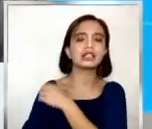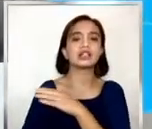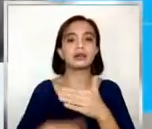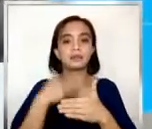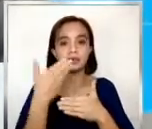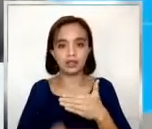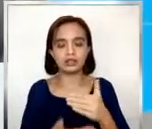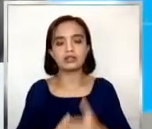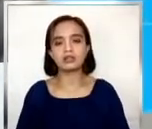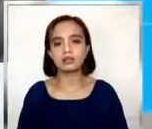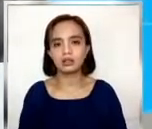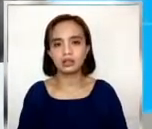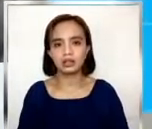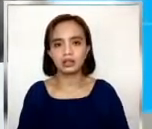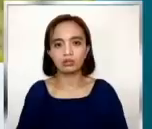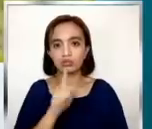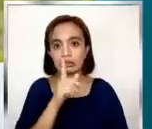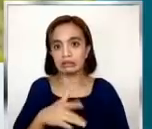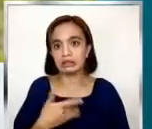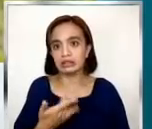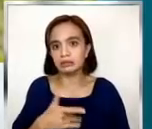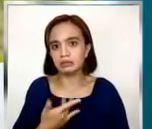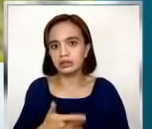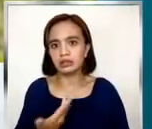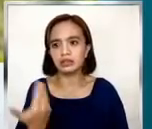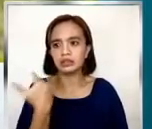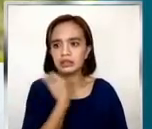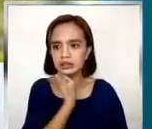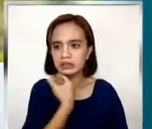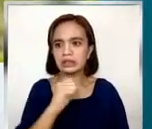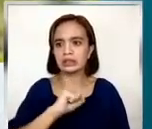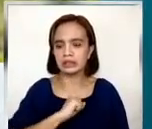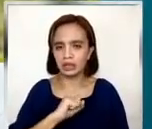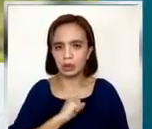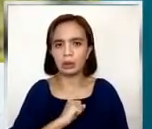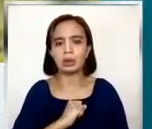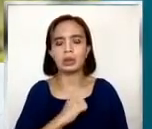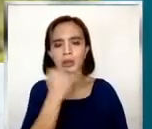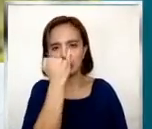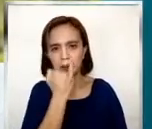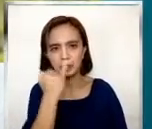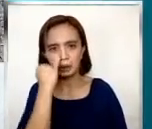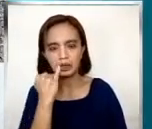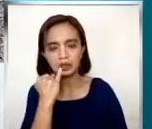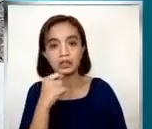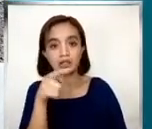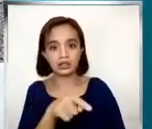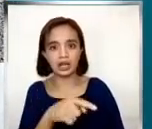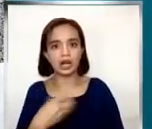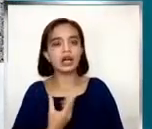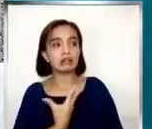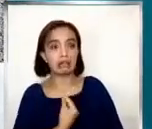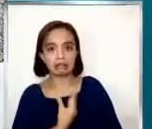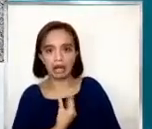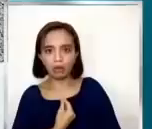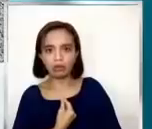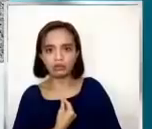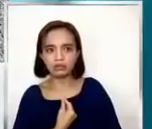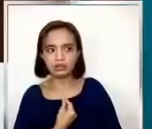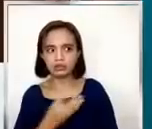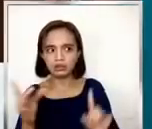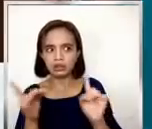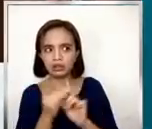na naramdaman ko na yung mga symptoms. Nabalot daw siya ng takot nang malamang nahawa siya ng virus. Dahil sa kanyang mga